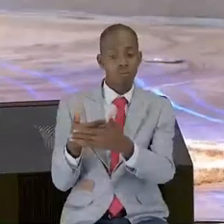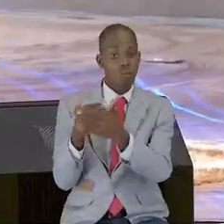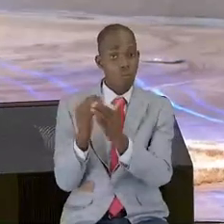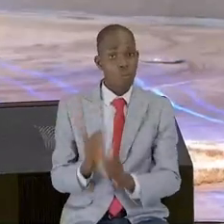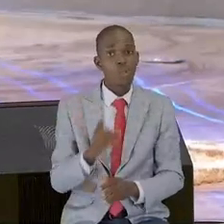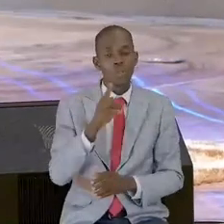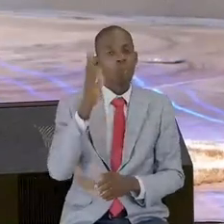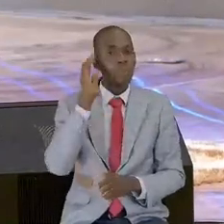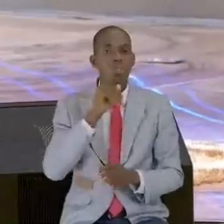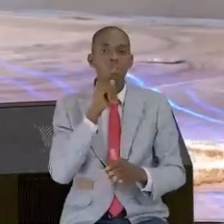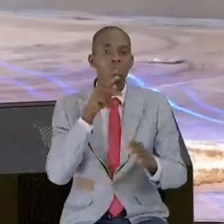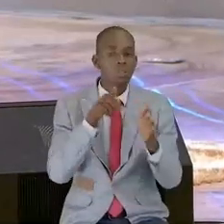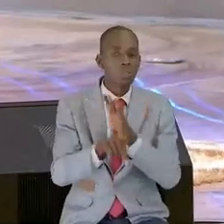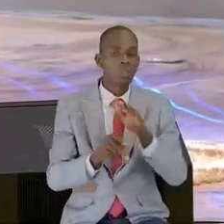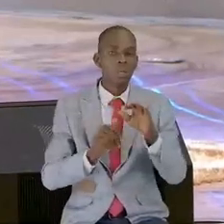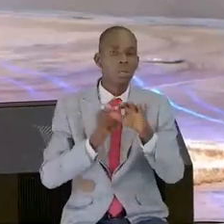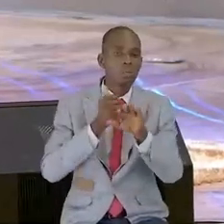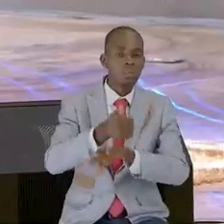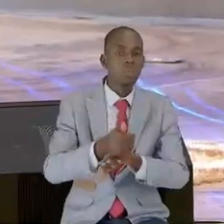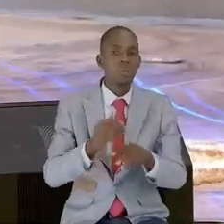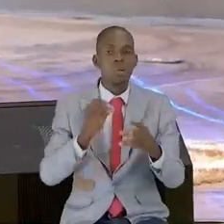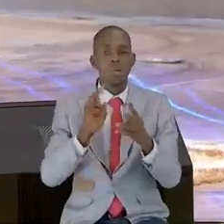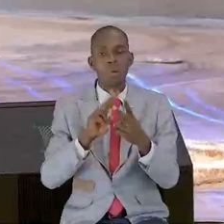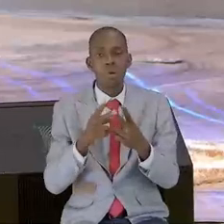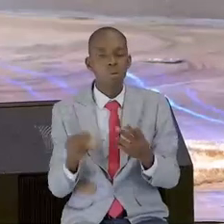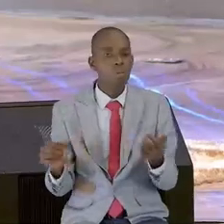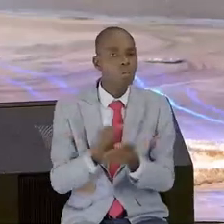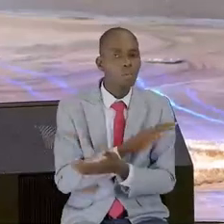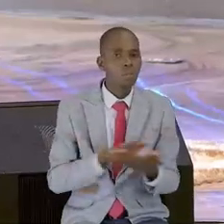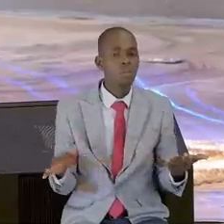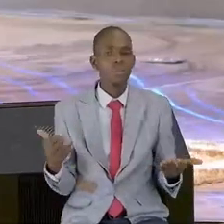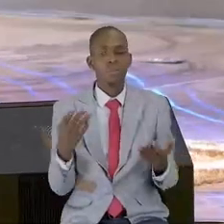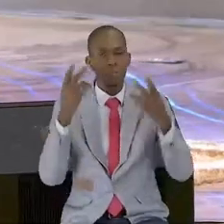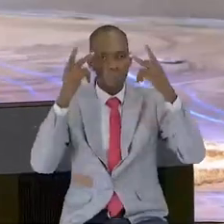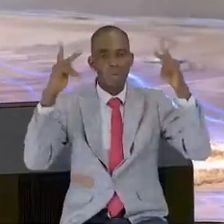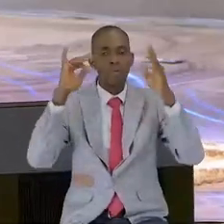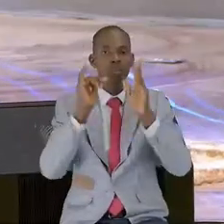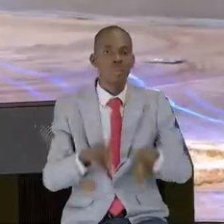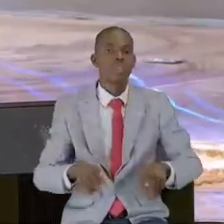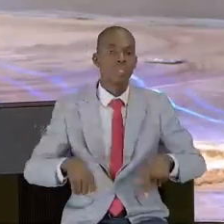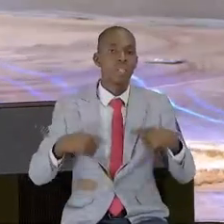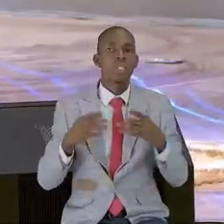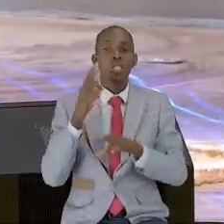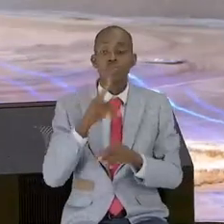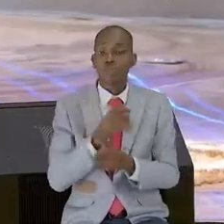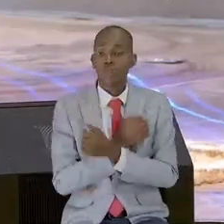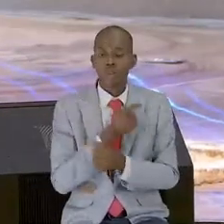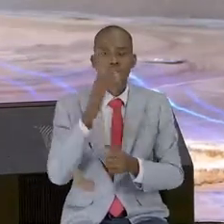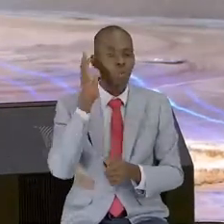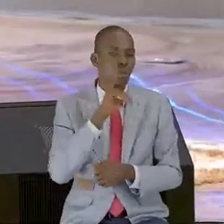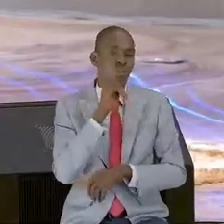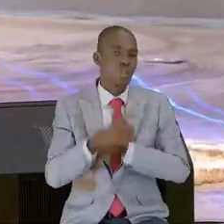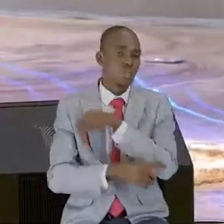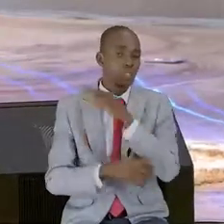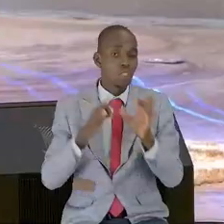pas commérer, tu ne vas pas tuer, tu ne vas pas détruire. C'est la perspective de la vie. Si tu aimes, tu ne vas pas voler. Si tu